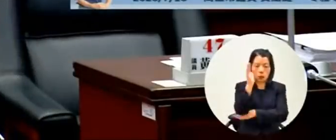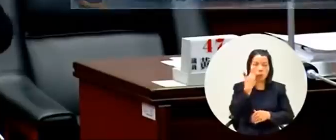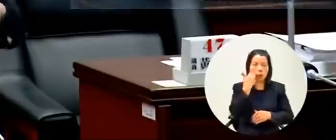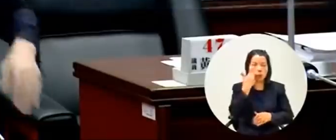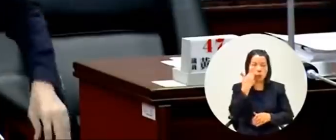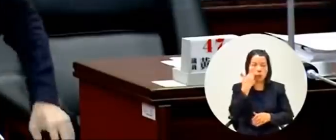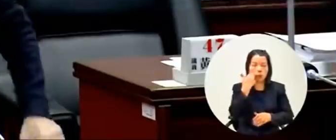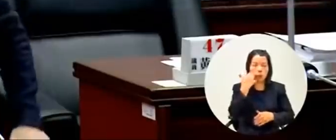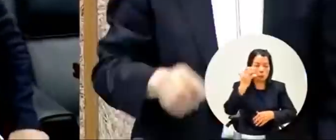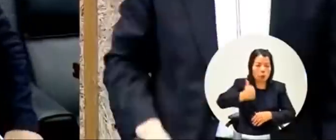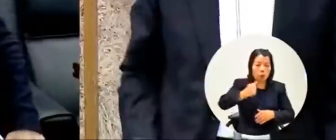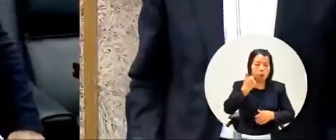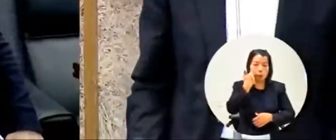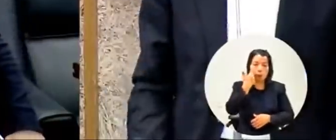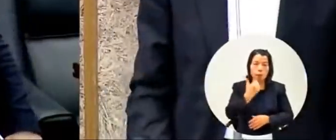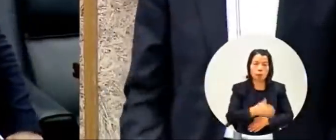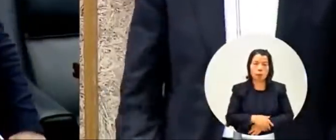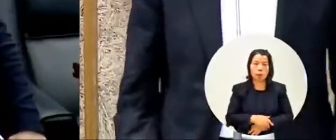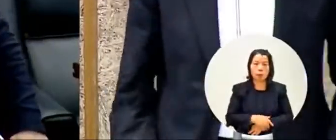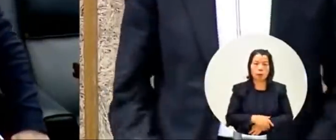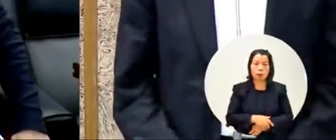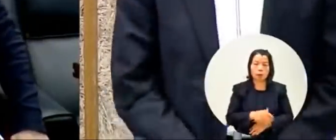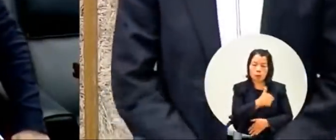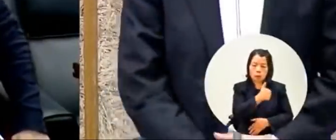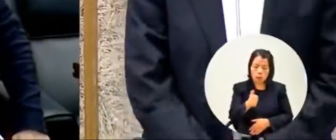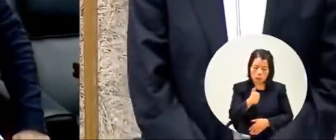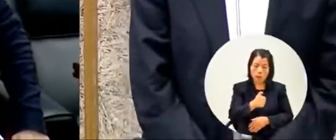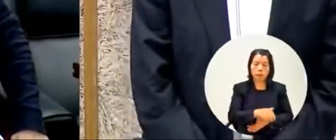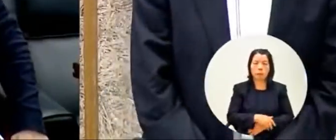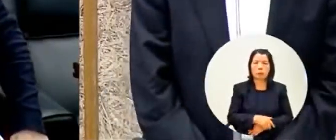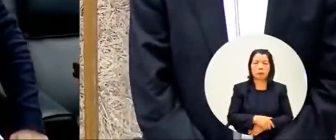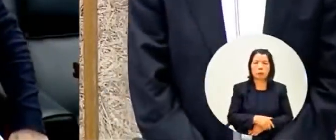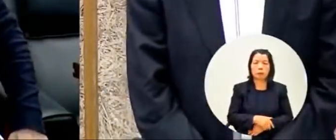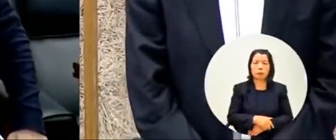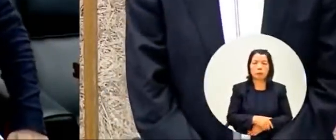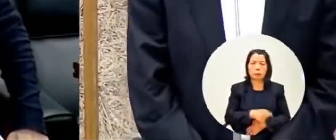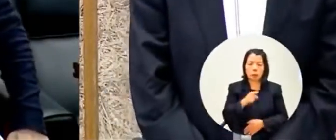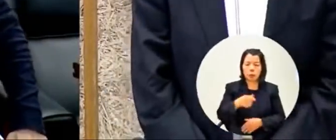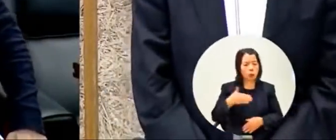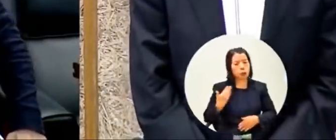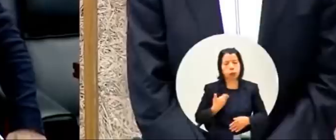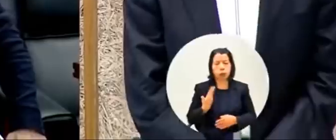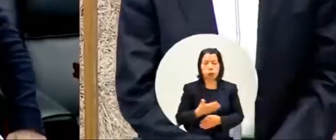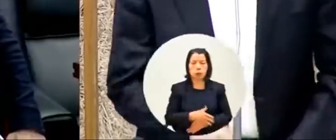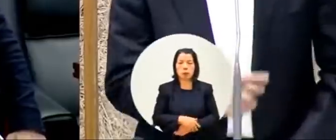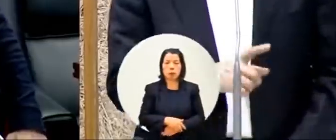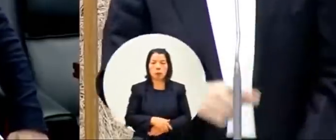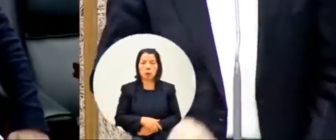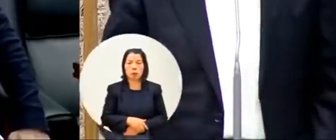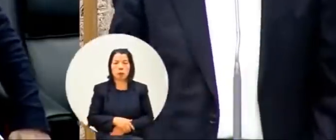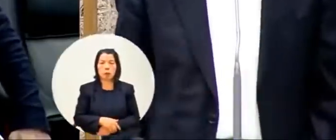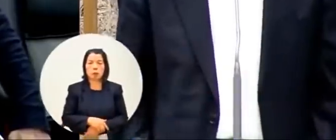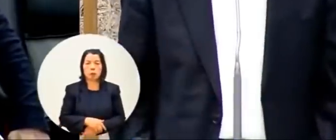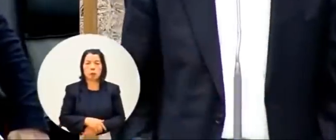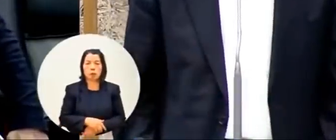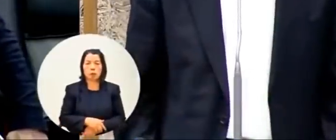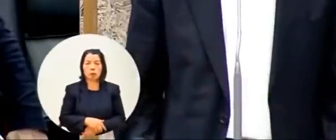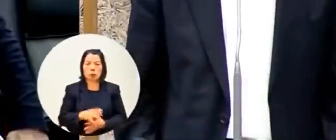官、请回答。 谢谢主席，谢谢黄议员，这部分我不清楚。 也不清楚， 应